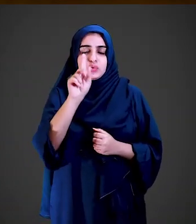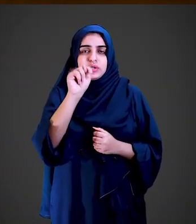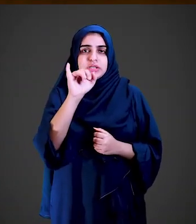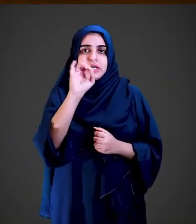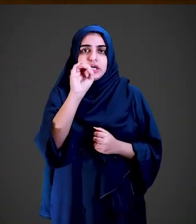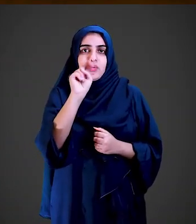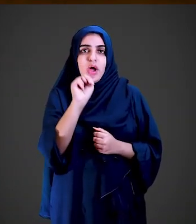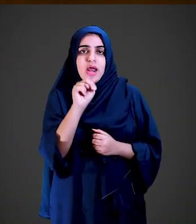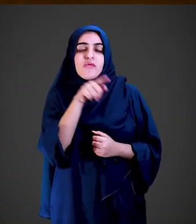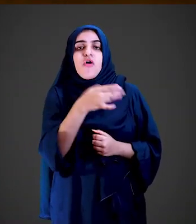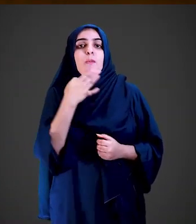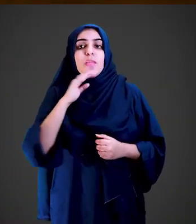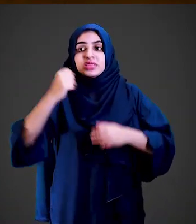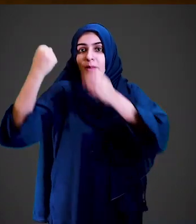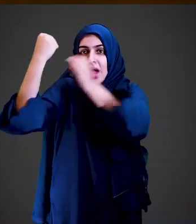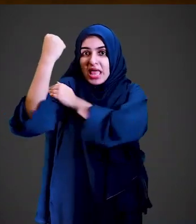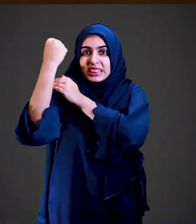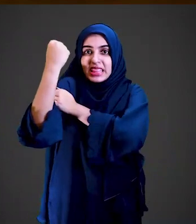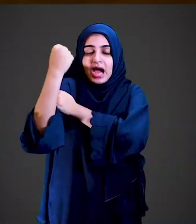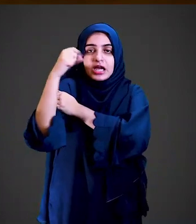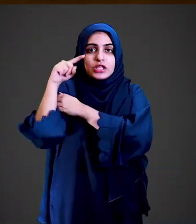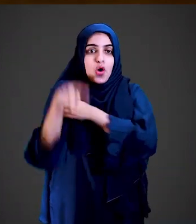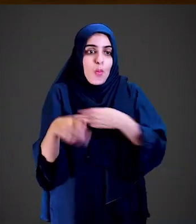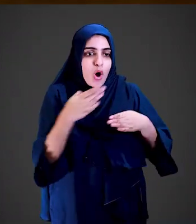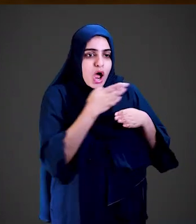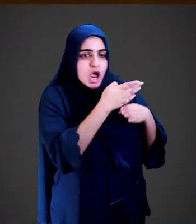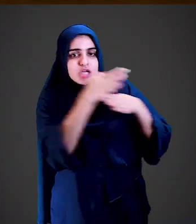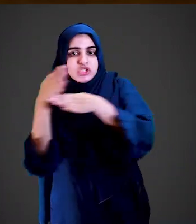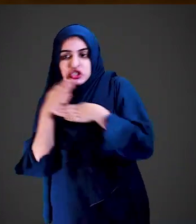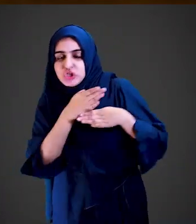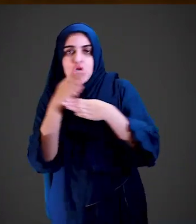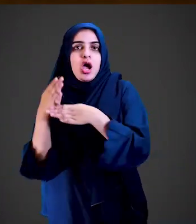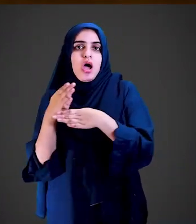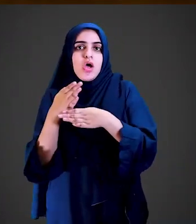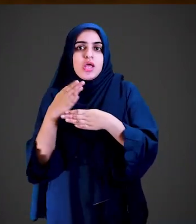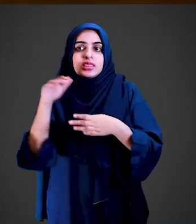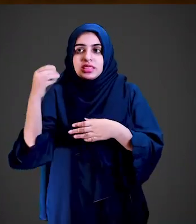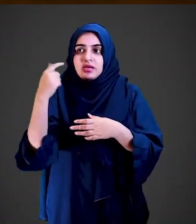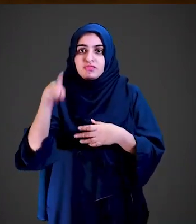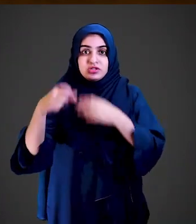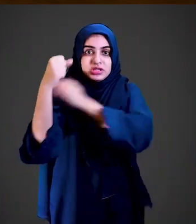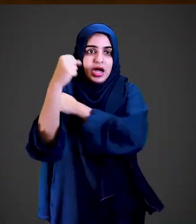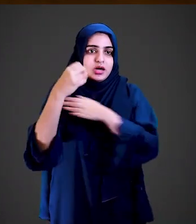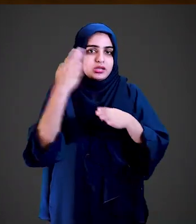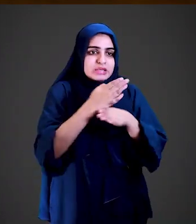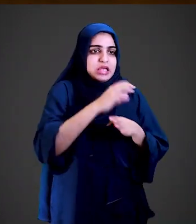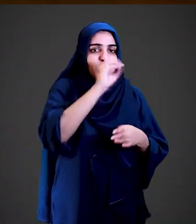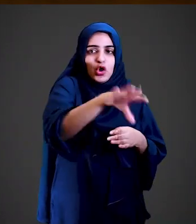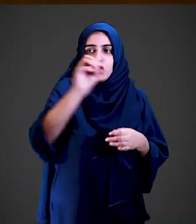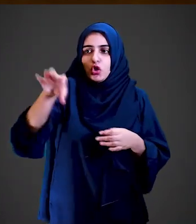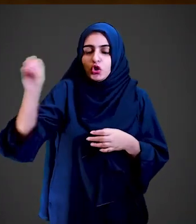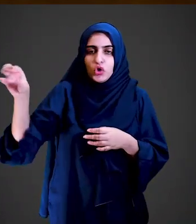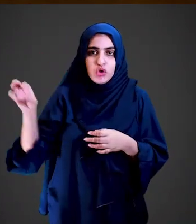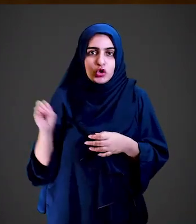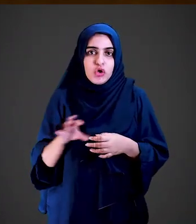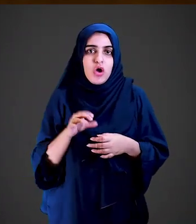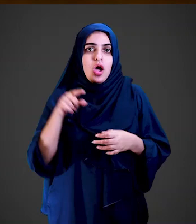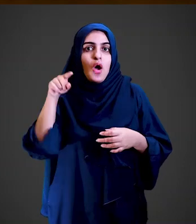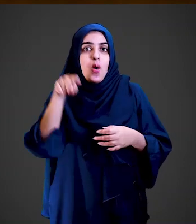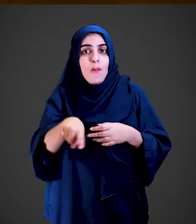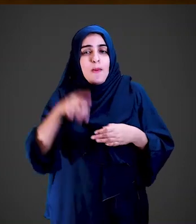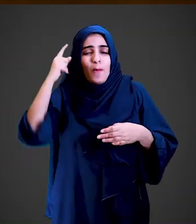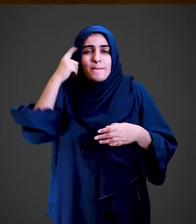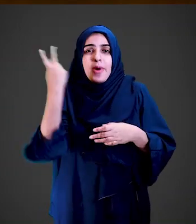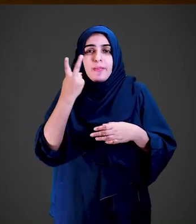طاقت ہے اس کو اتنا تقسیم کر دیں کہ وہ طاقت نیچے تک سرائیت کر جائے کسی بھی سوسائیٹی کے